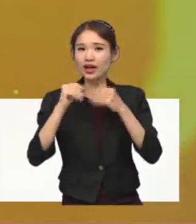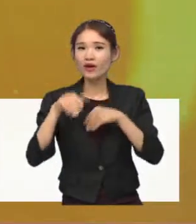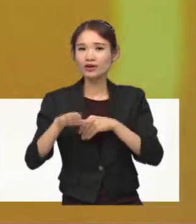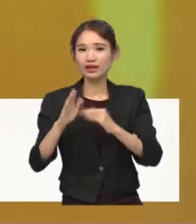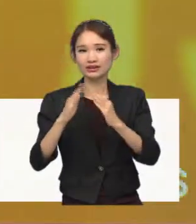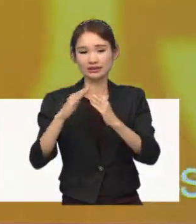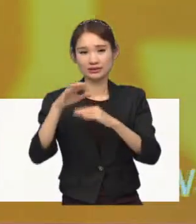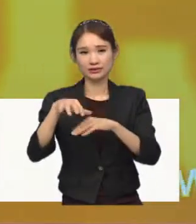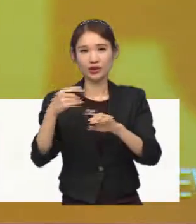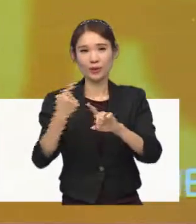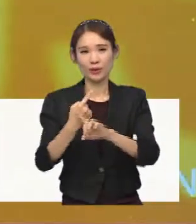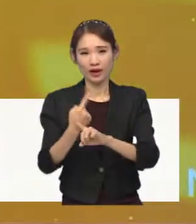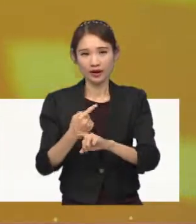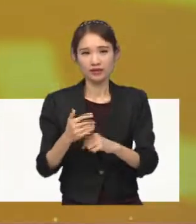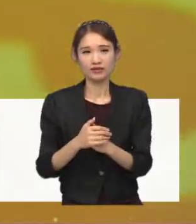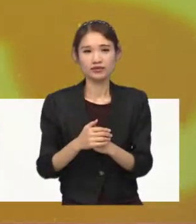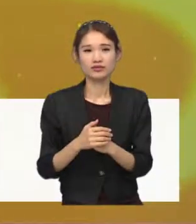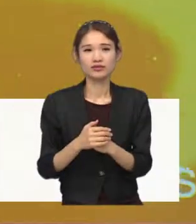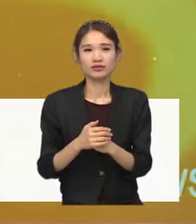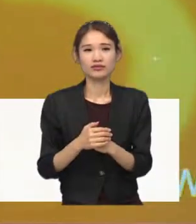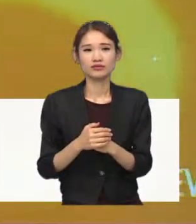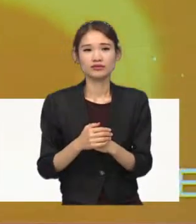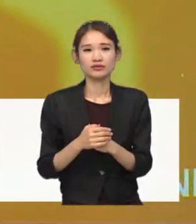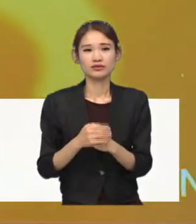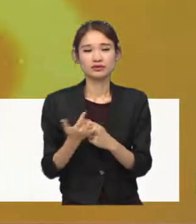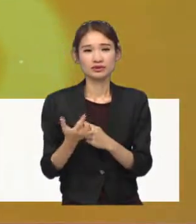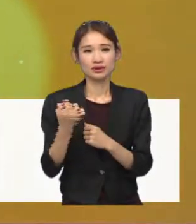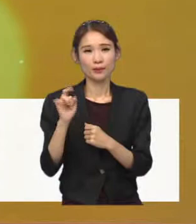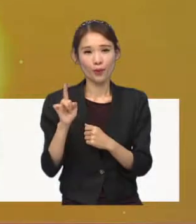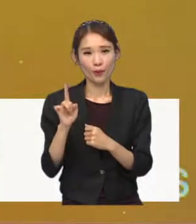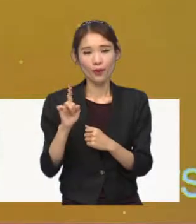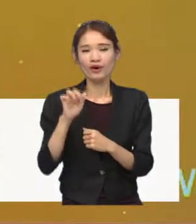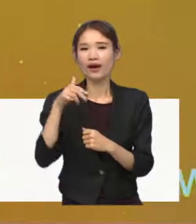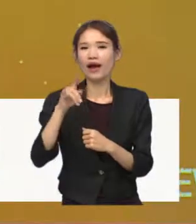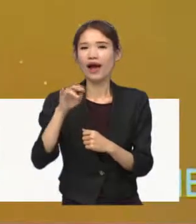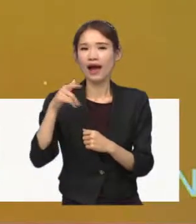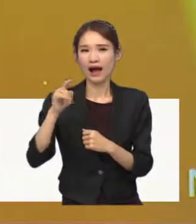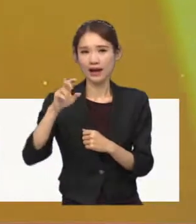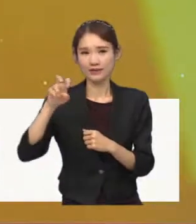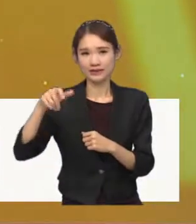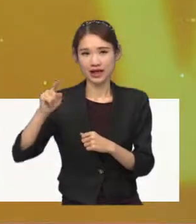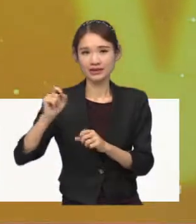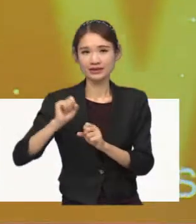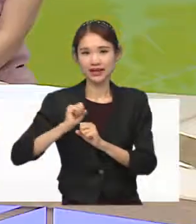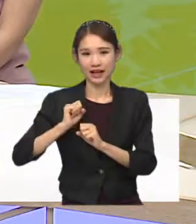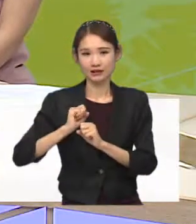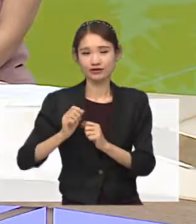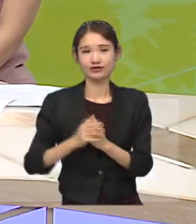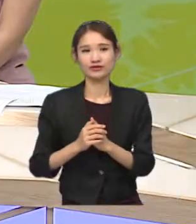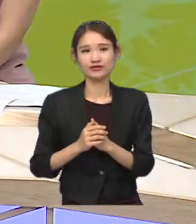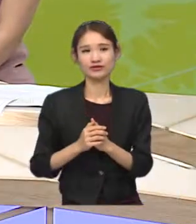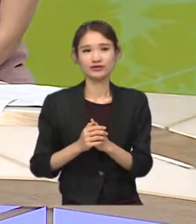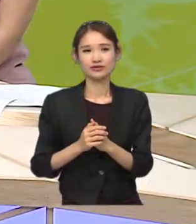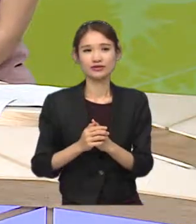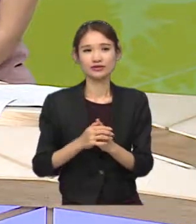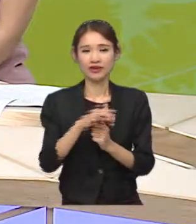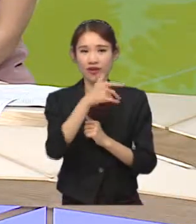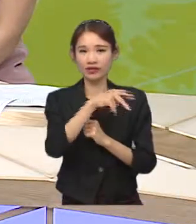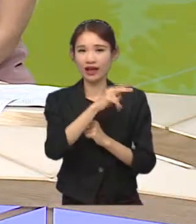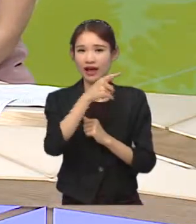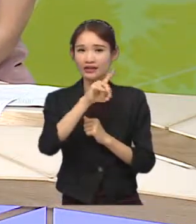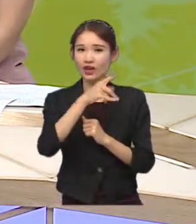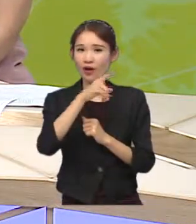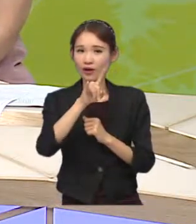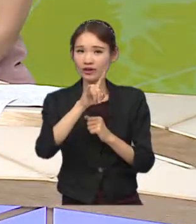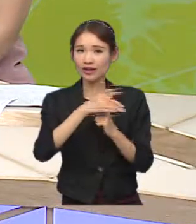란 의미로 바꾼 거죠 그 아이가 바로 어 강감찬 장군이 얻습니다 그래서 낙성 되는 감감